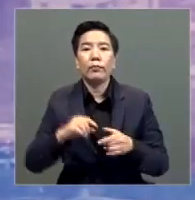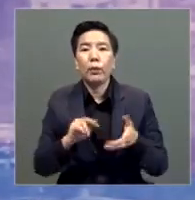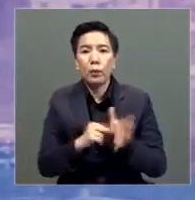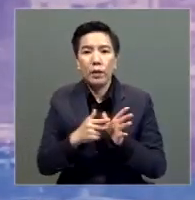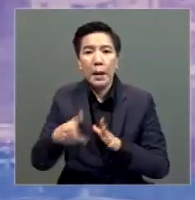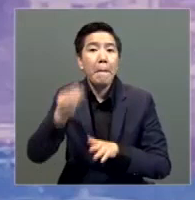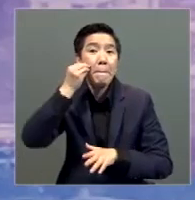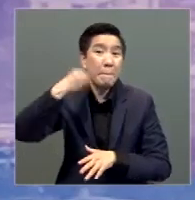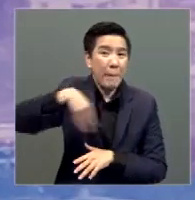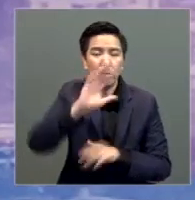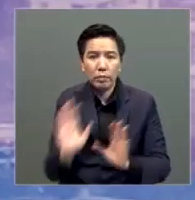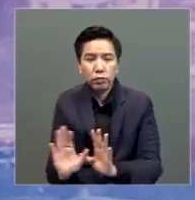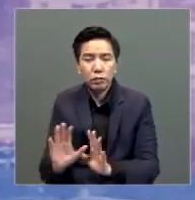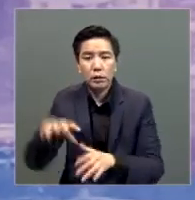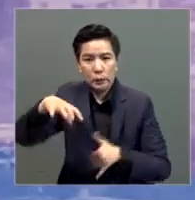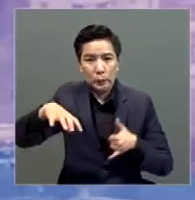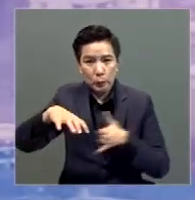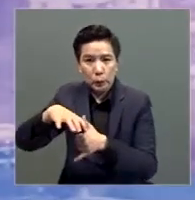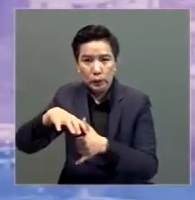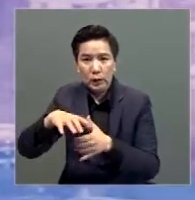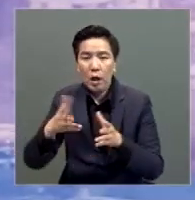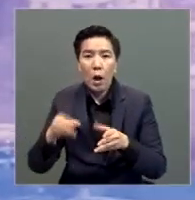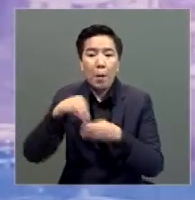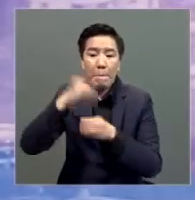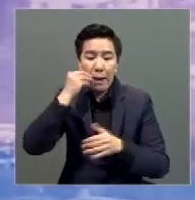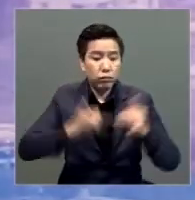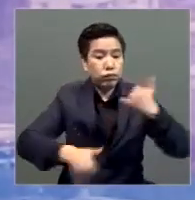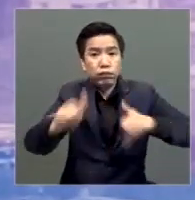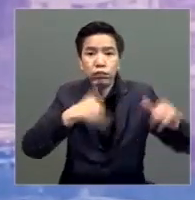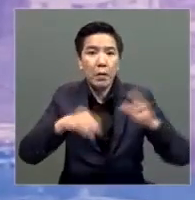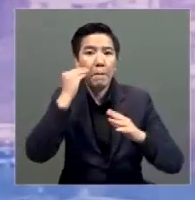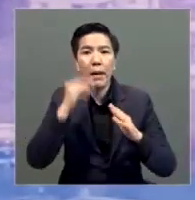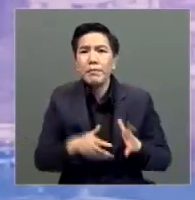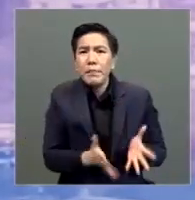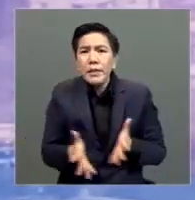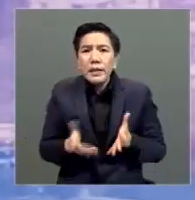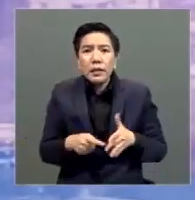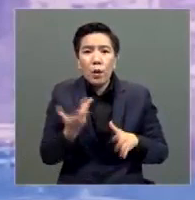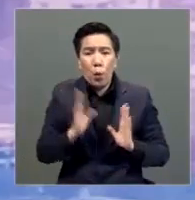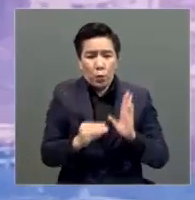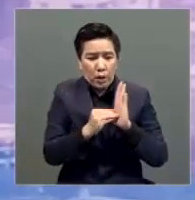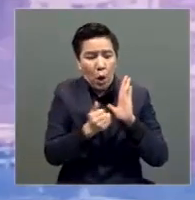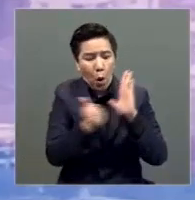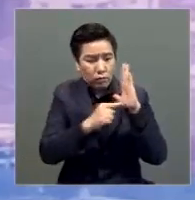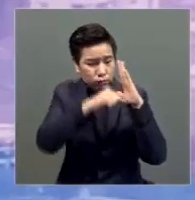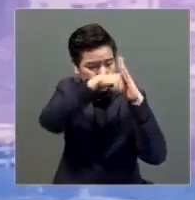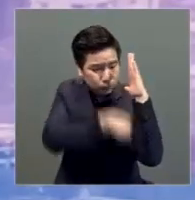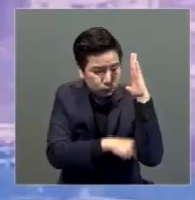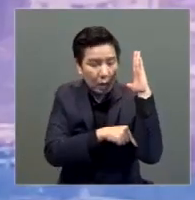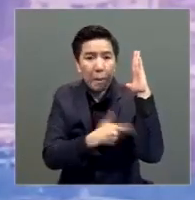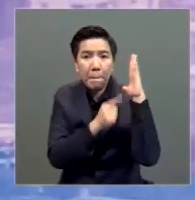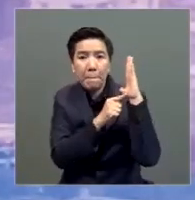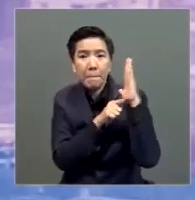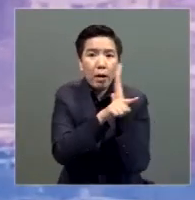ให้เขากลับบ้านอย่าให้เขาไปกักกันที่บ้านเพราะเขาไม่มีบ้านเขาออกจากกรุงเทพแล้วเขากำลังจะไปกัมพูช